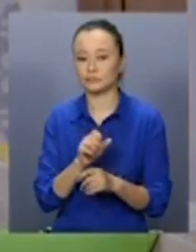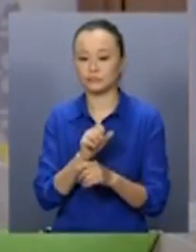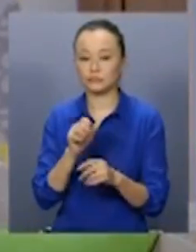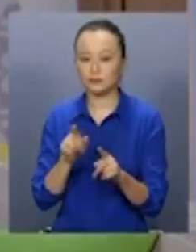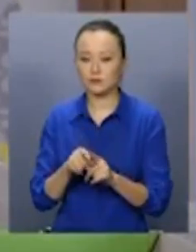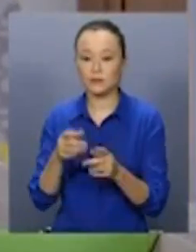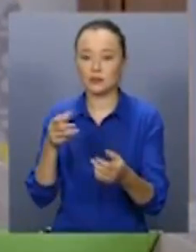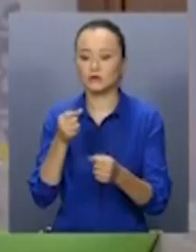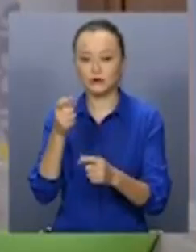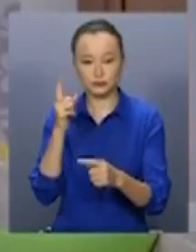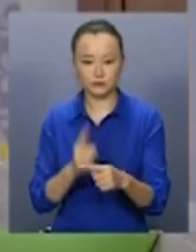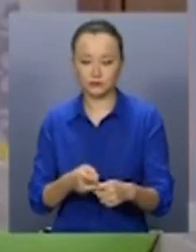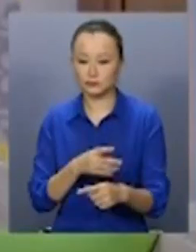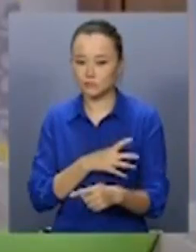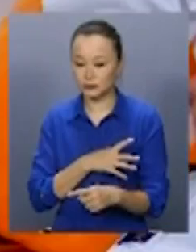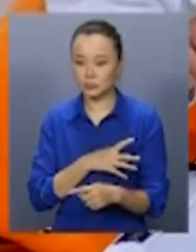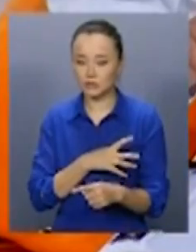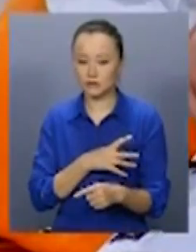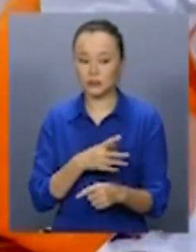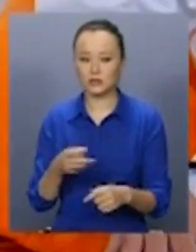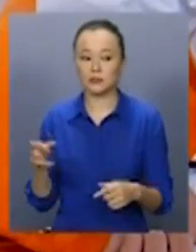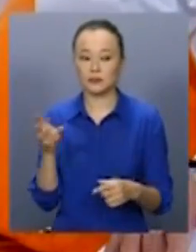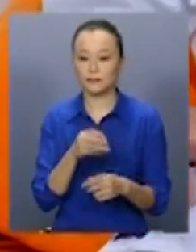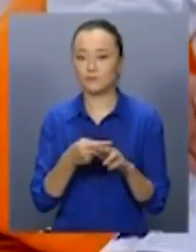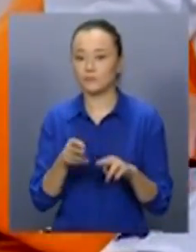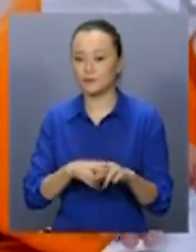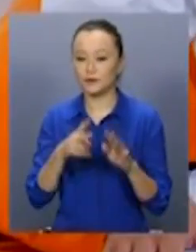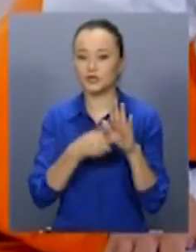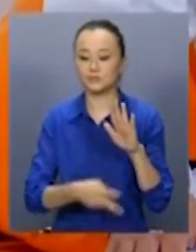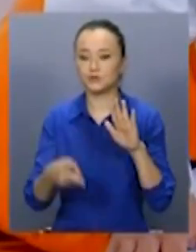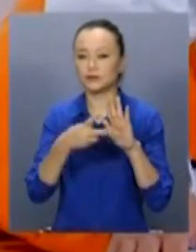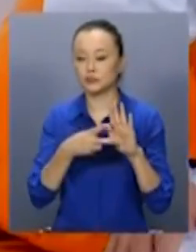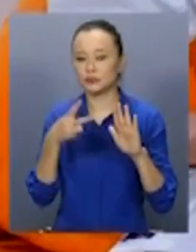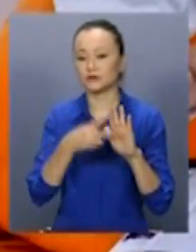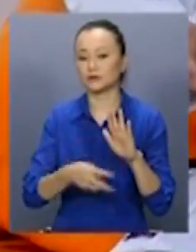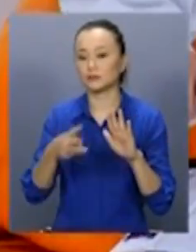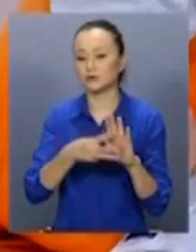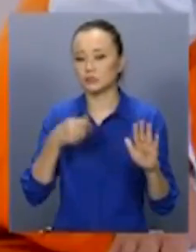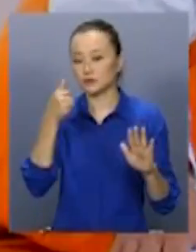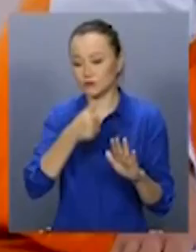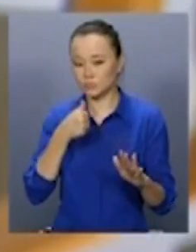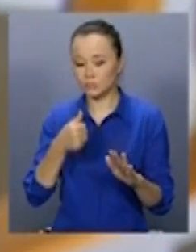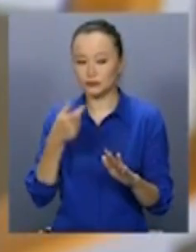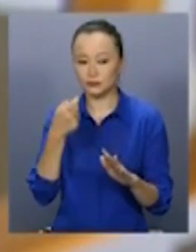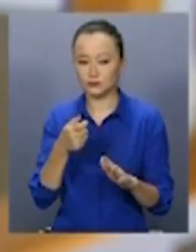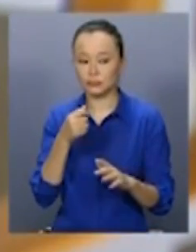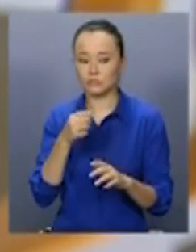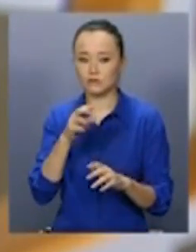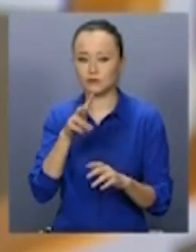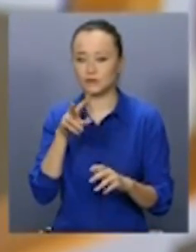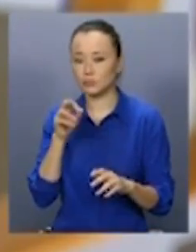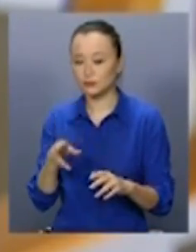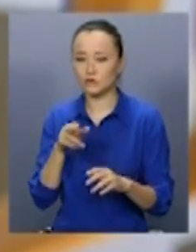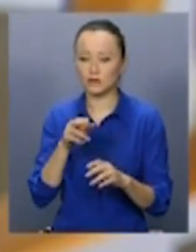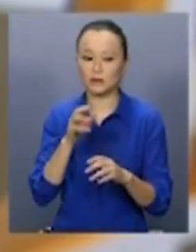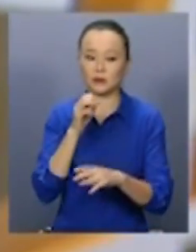Қол жетімсіз болды. Айналыспады. Енді сол 77-78 жылдары кішкене бір блок соққыларын